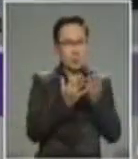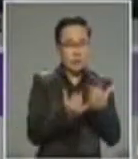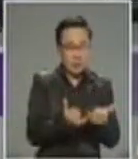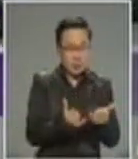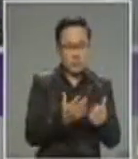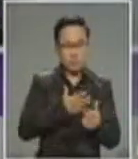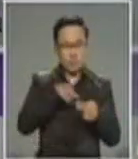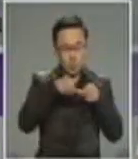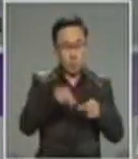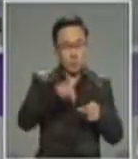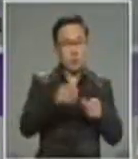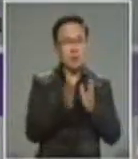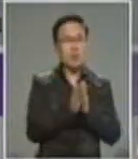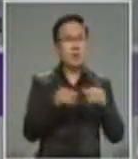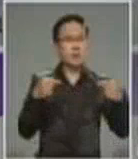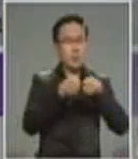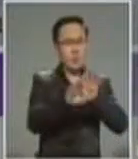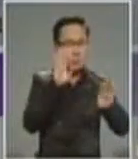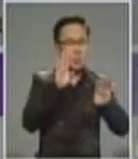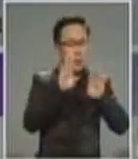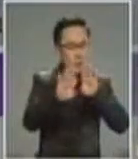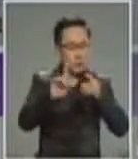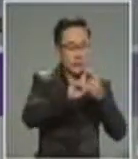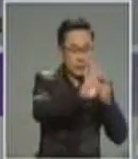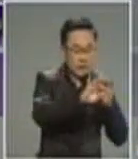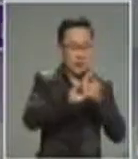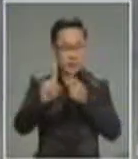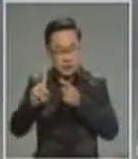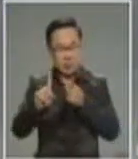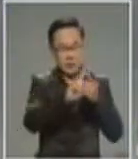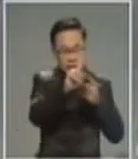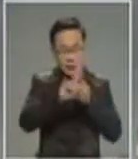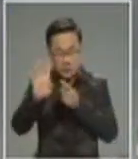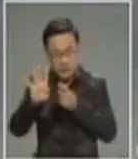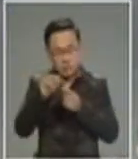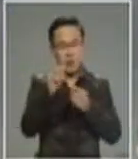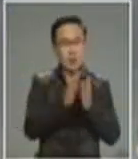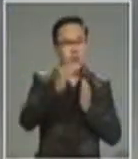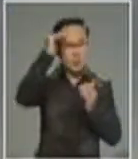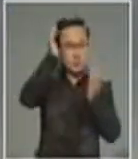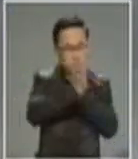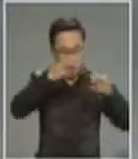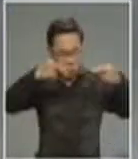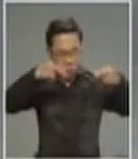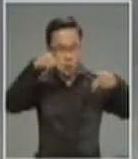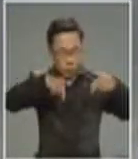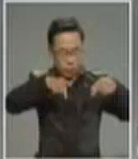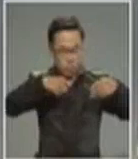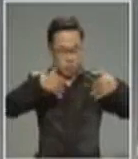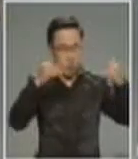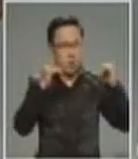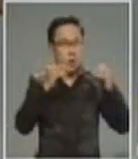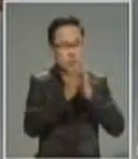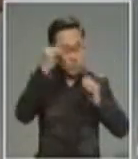ครับจุดที่ผมยืนอยู่ขณะนี้ก็คือจุดบริเวณประตู 4และประตู 1นะครับยังพบว่ามีเจ้าหน้าที่ตำรวจมาคงปักหลักดูแลความเรียบร้อยซึ่ง